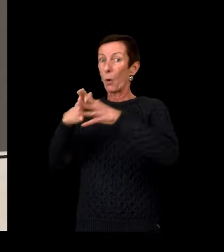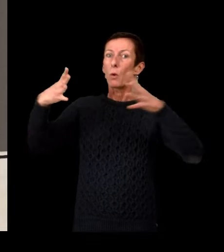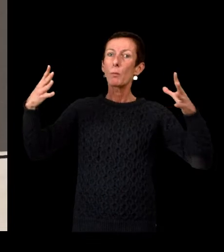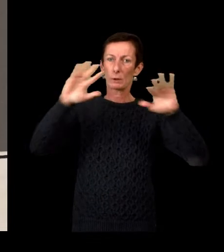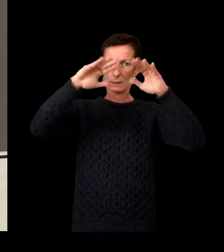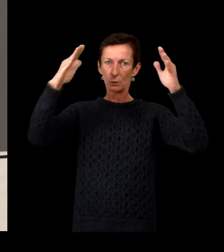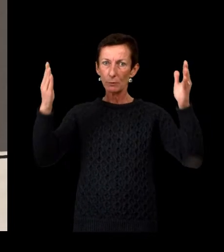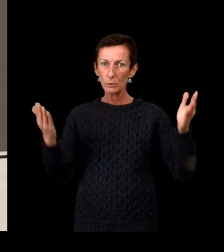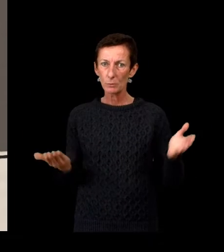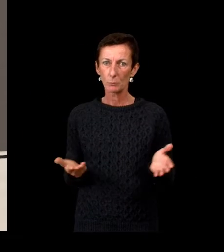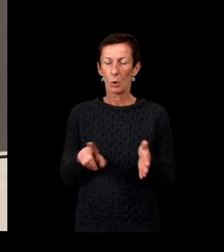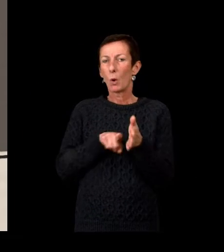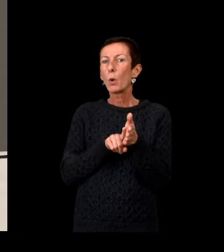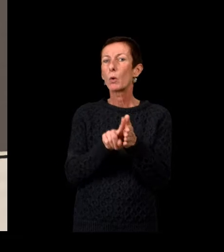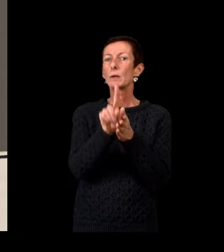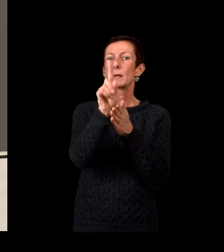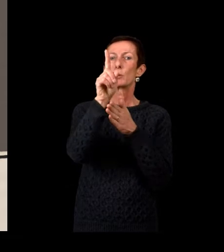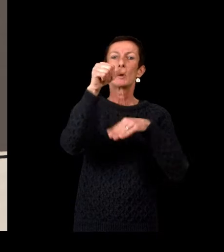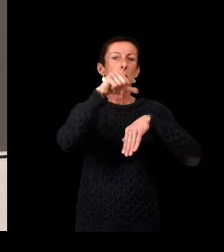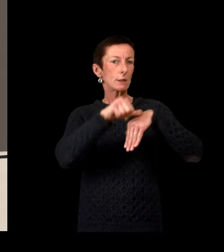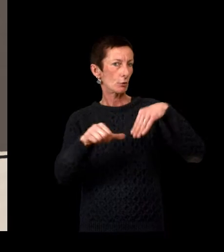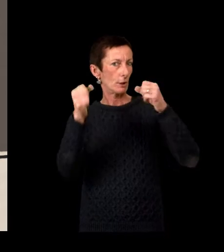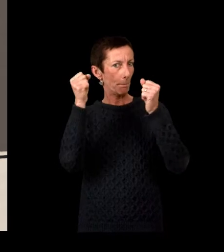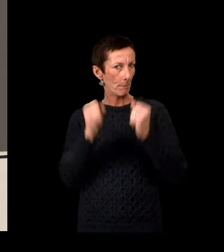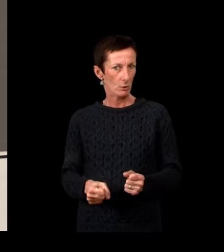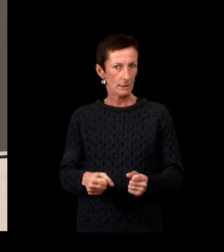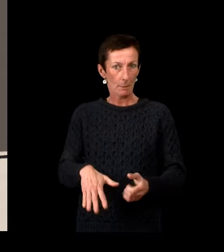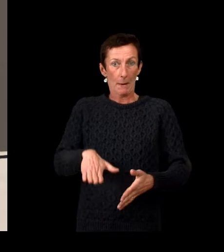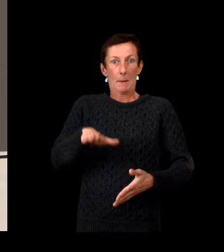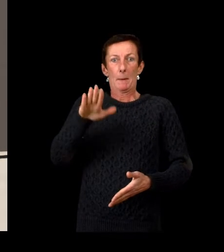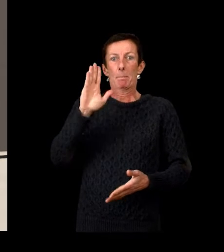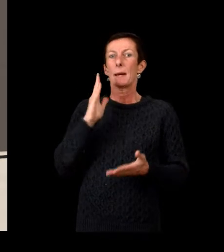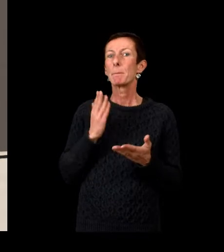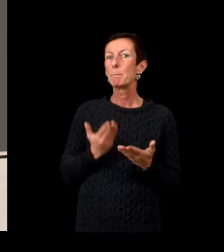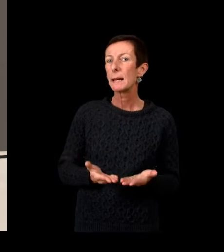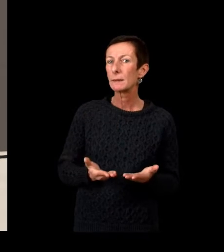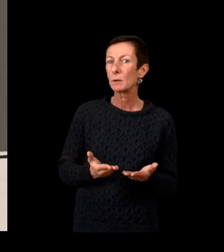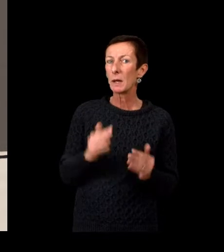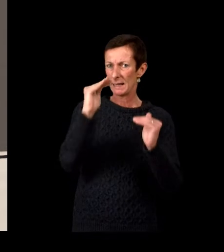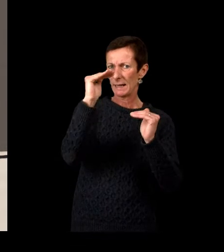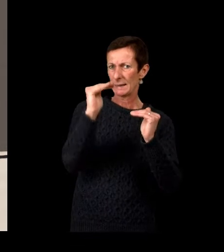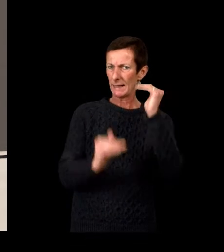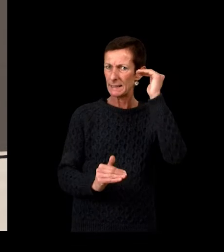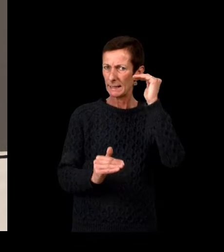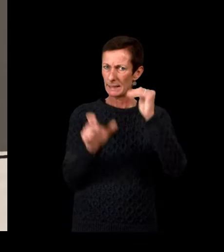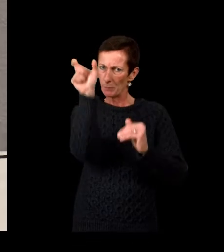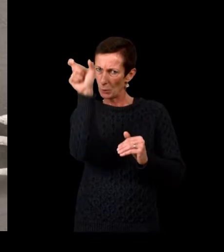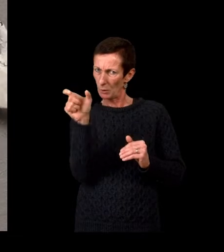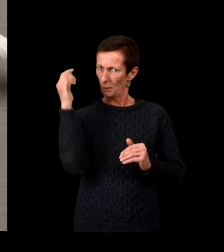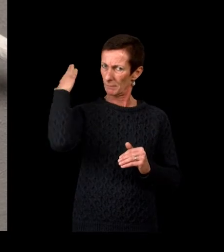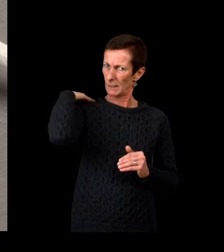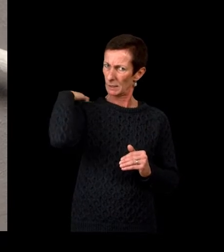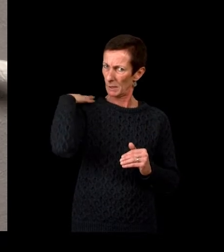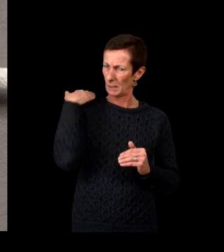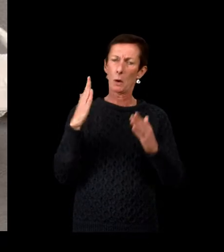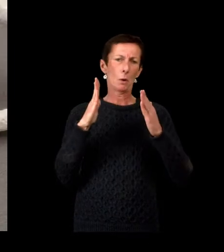Au premier stade, la chirurgie est encore envisageable. Mais là où vous en êtes, le déséquilibre que cela a infligé à votre colonne vertébrale augmente